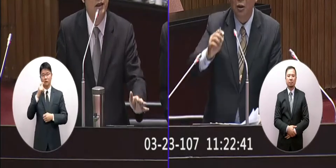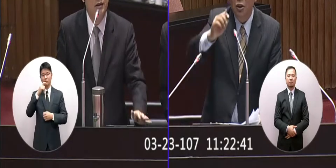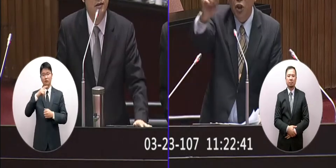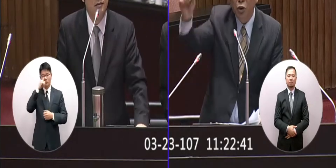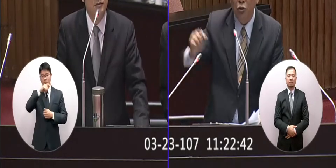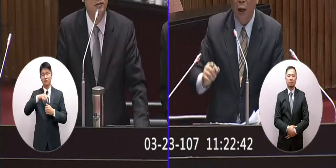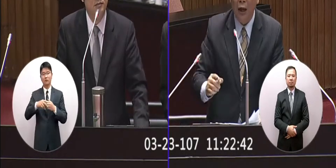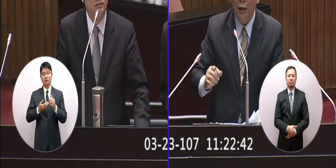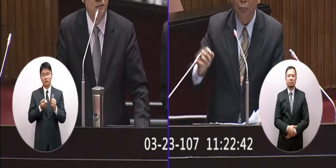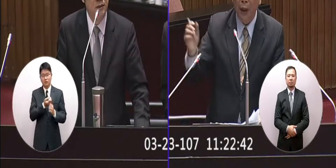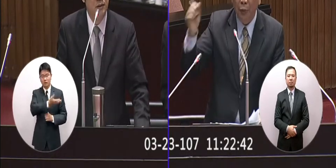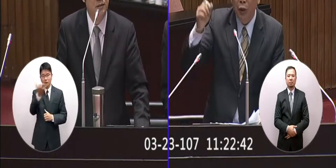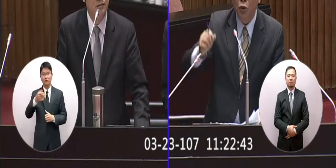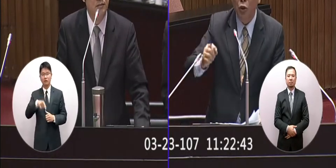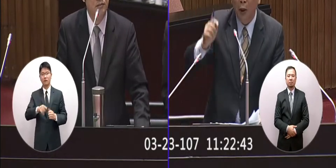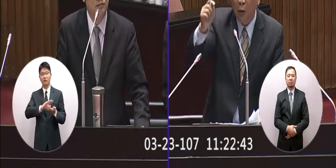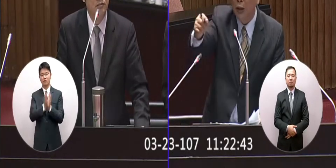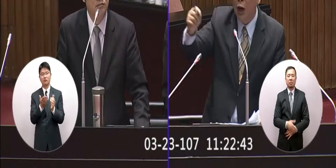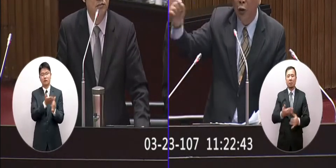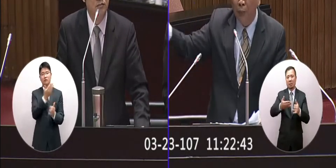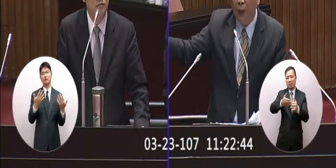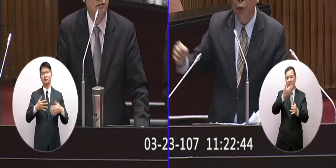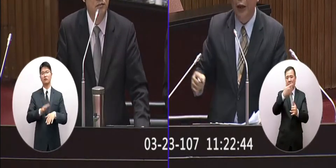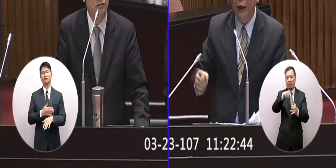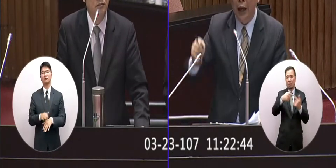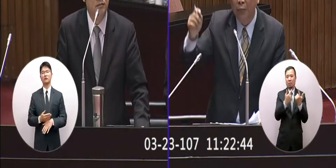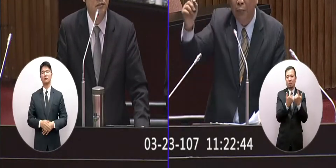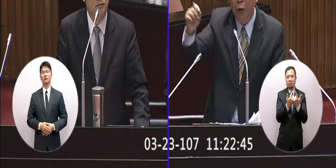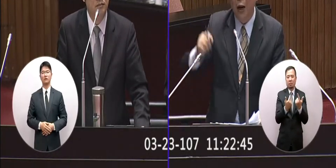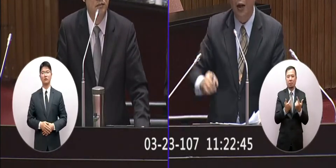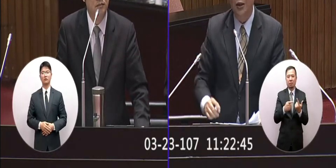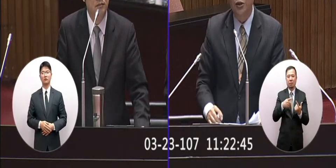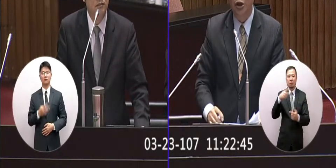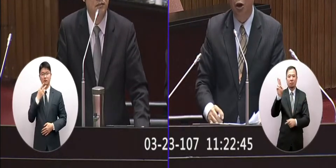先的问题。 几乎啊，北部地区包括桃园。